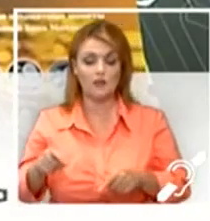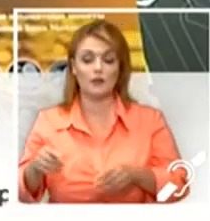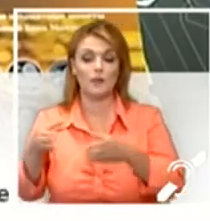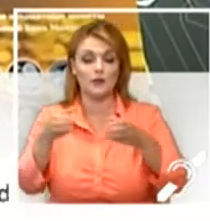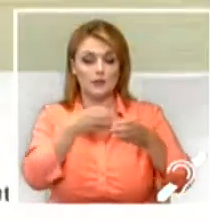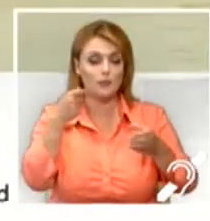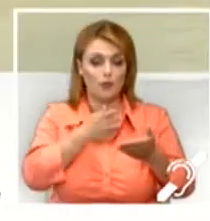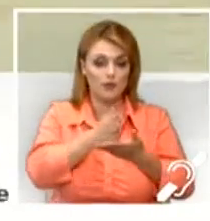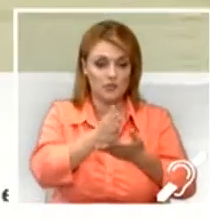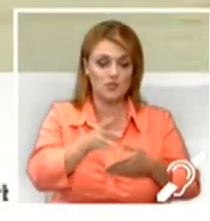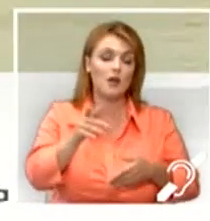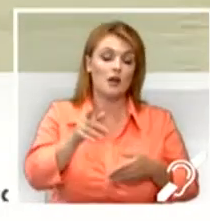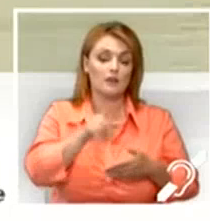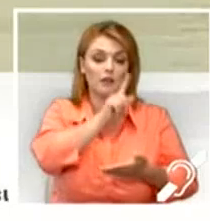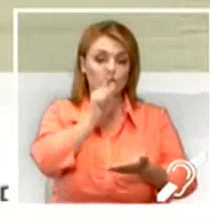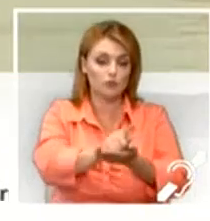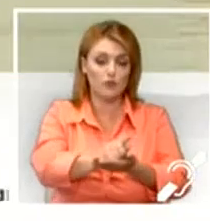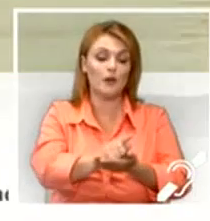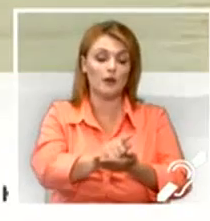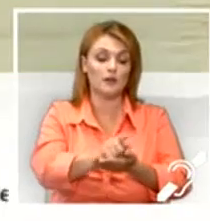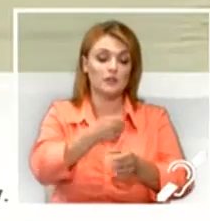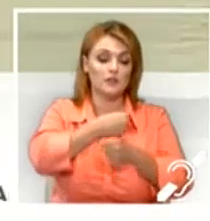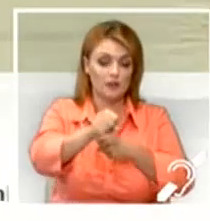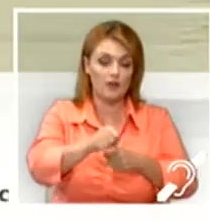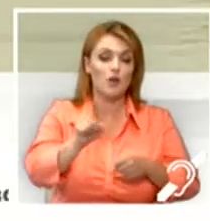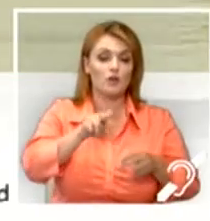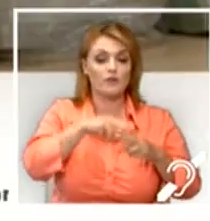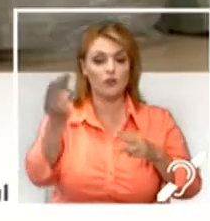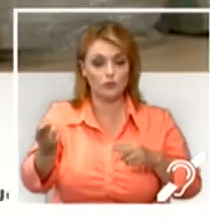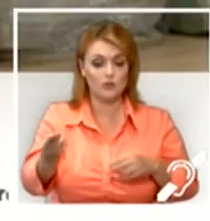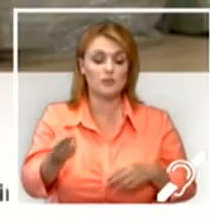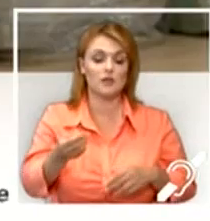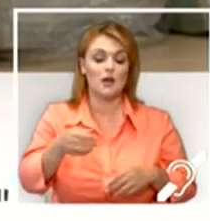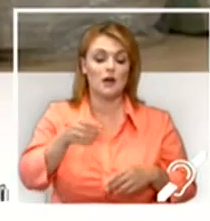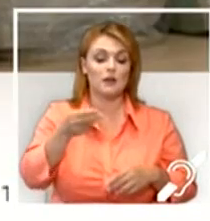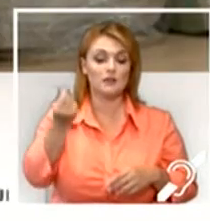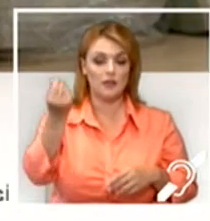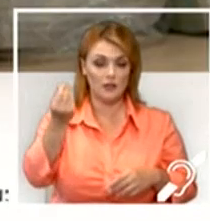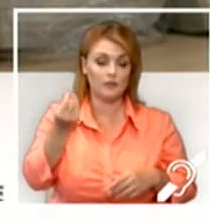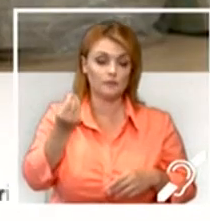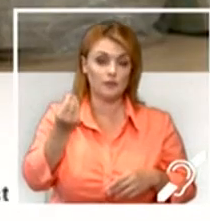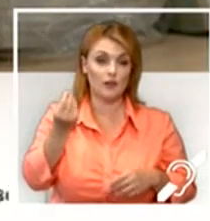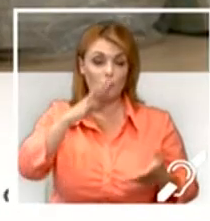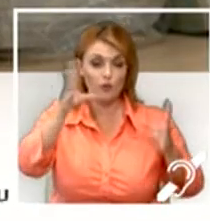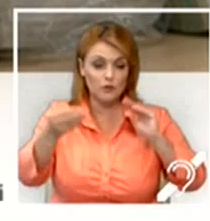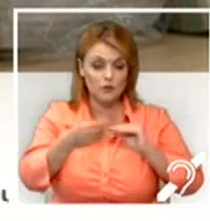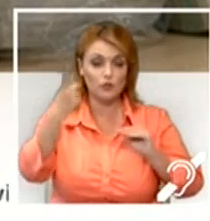restituie statului donațiile primite de la persoane juridice cu datorii la bugetul de stat. Este vorba de o sumă totală